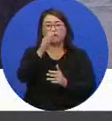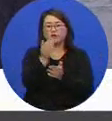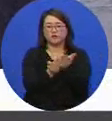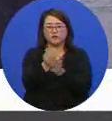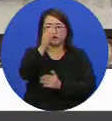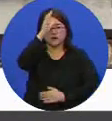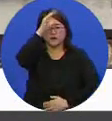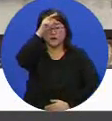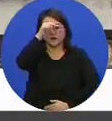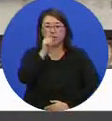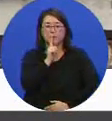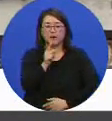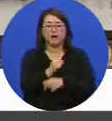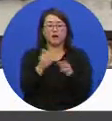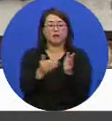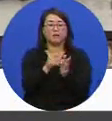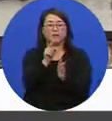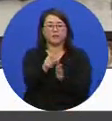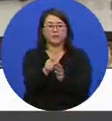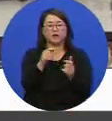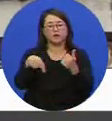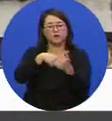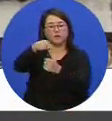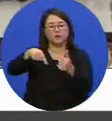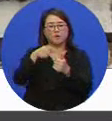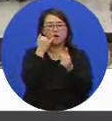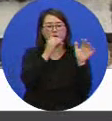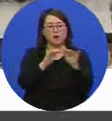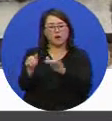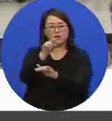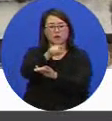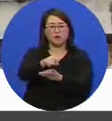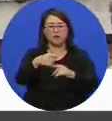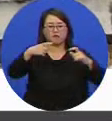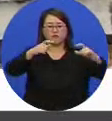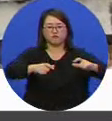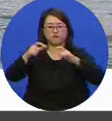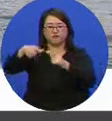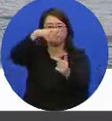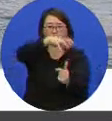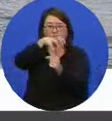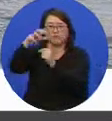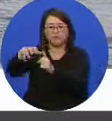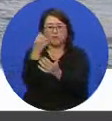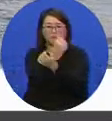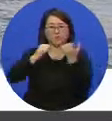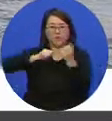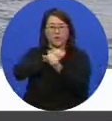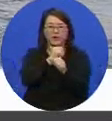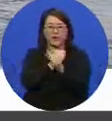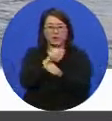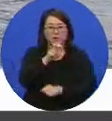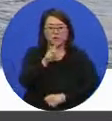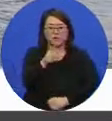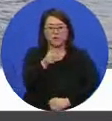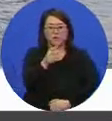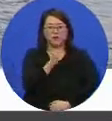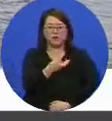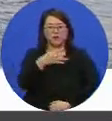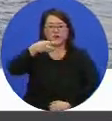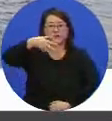군산해양경찰서는 지난 9월 군산시 횡경도 인근 해상에서 조업구역을 위반하고 멸치를 잡던 충남어선